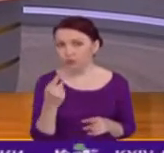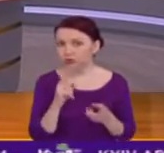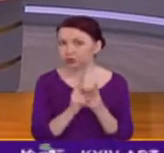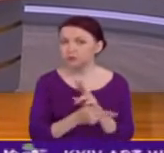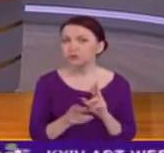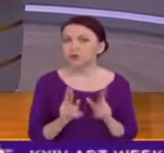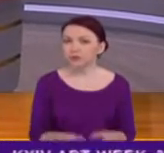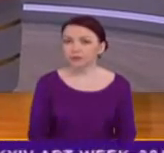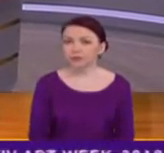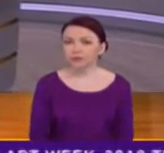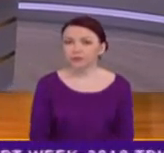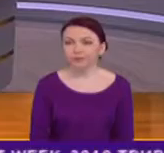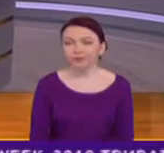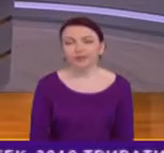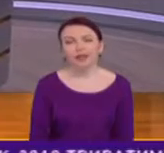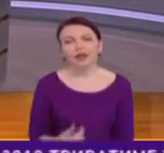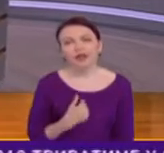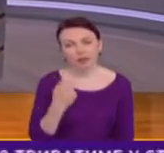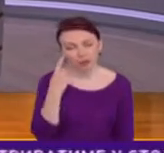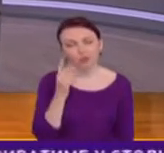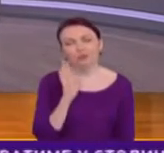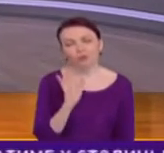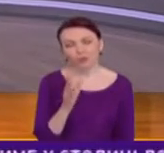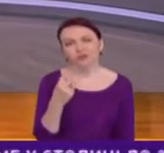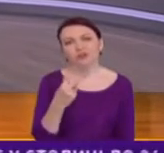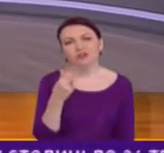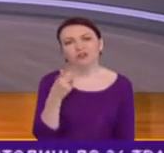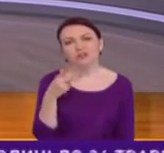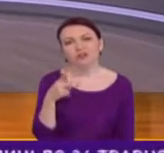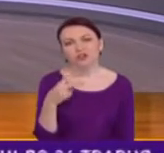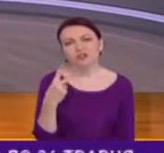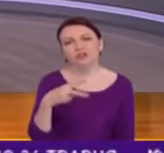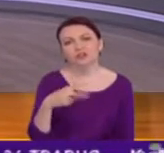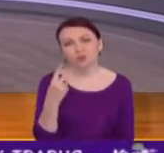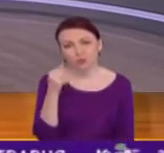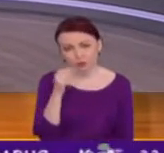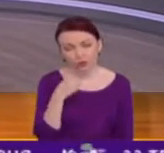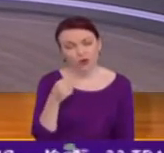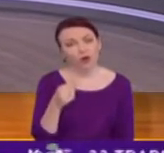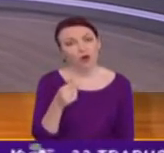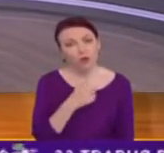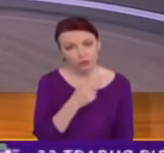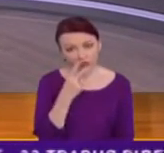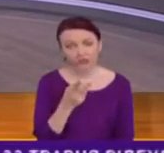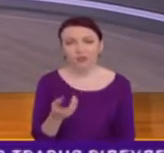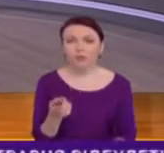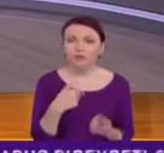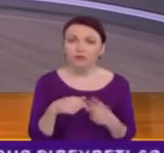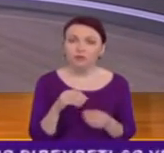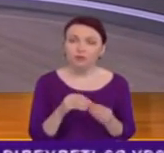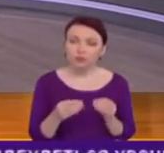зміни? Я думаю, що вони побачать не у 2022 році. Давайте повернемося до проблематики. У нас з початку